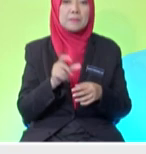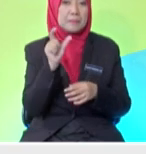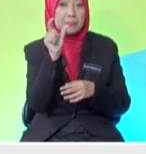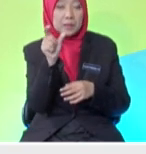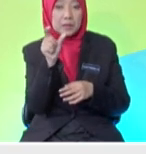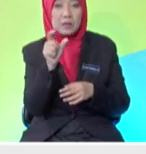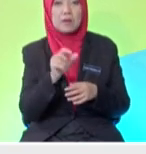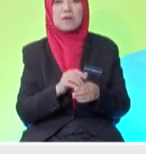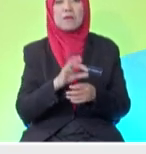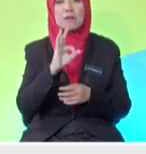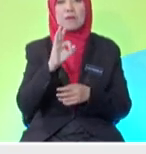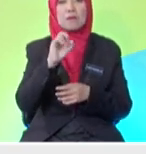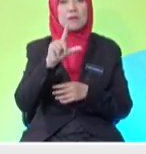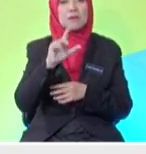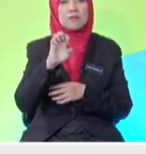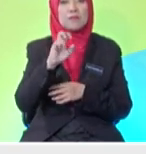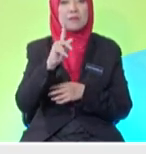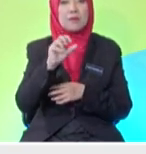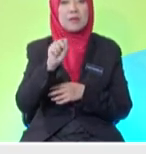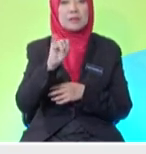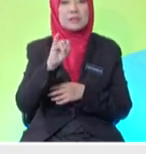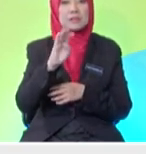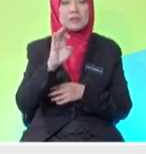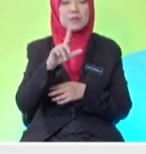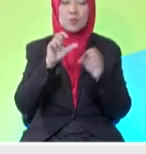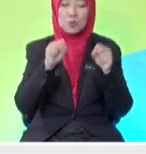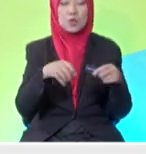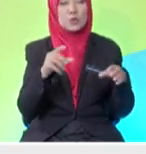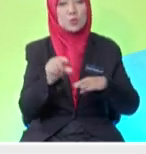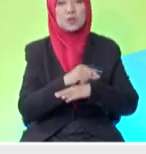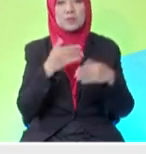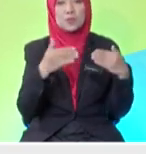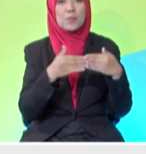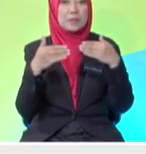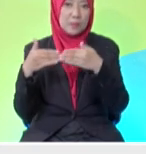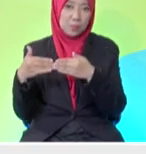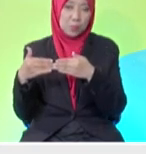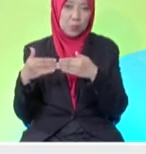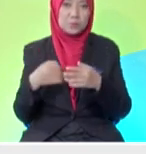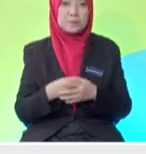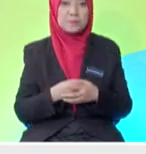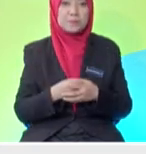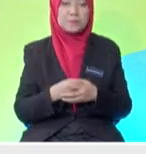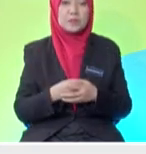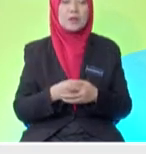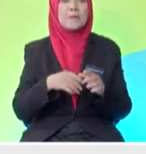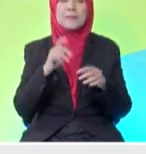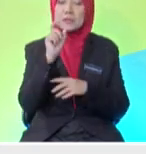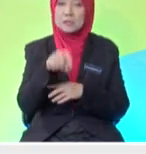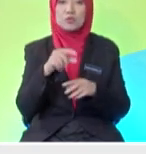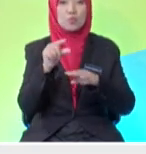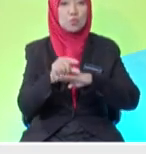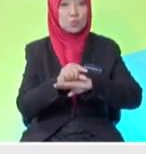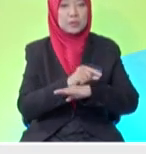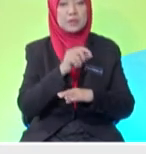boleh digunakan sebagai penyambung Oke saya soket ini digunakan bersama giasa Halo yaitu dipanggil